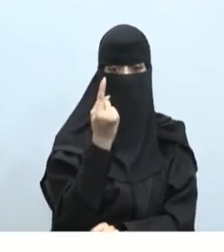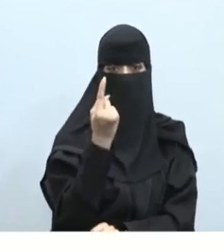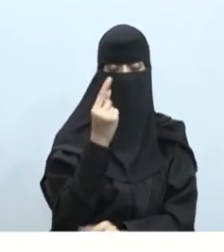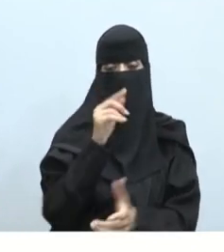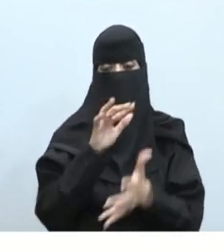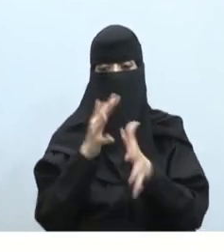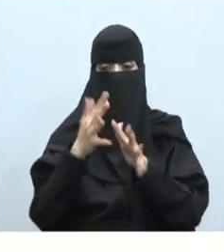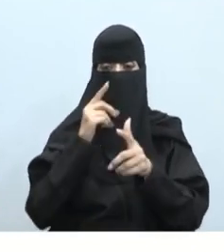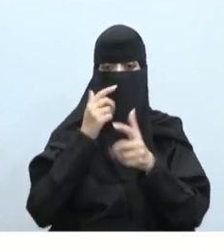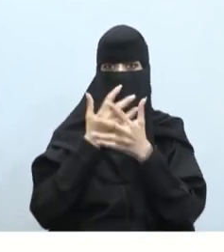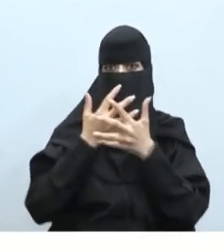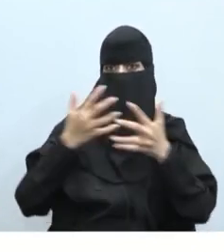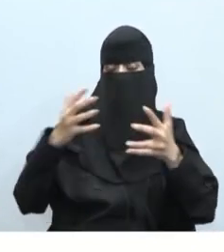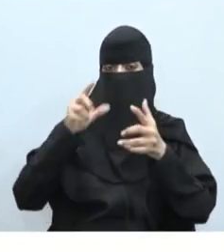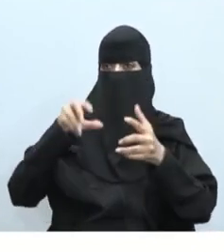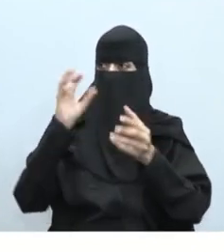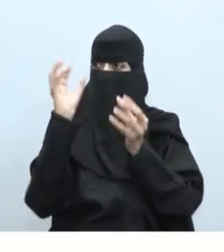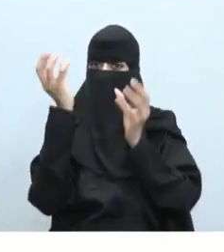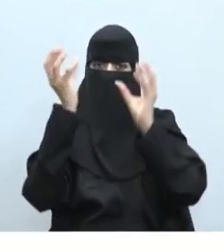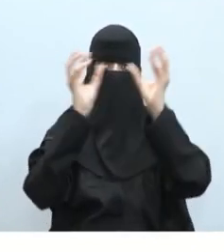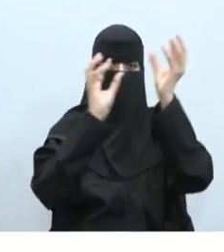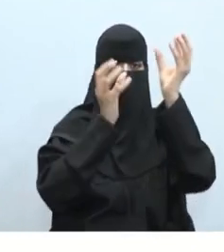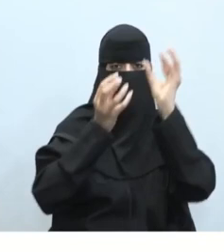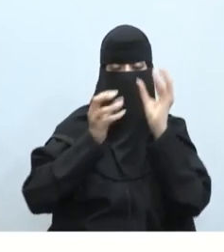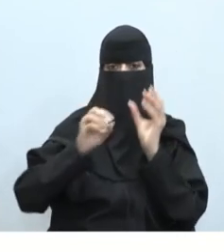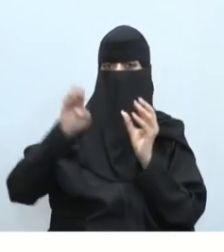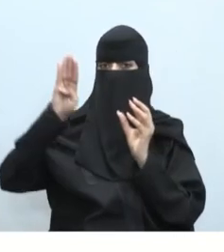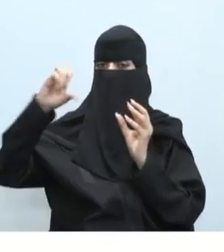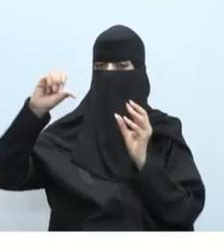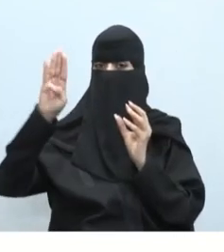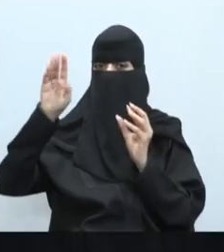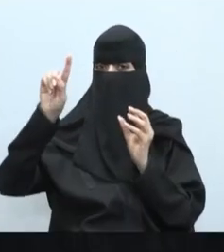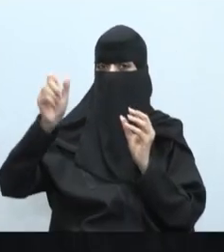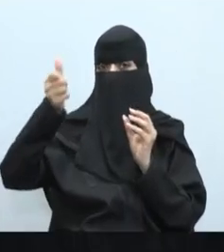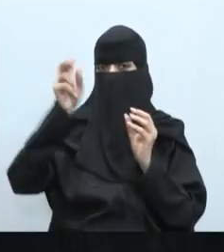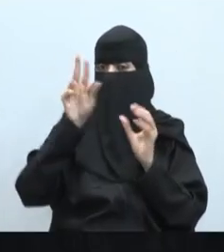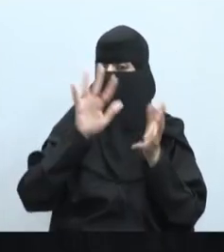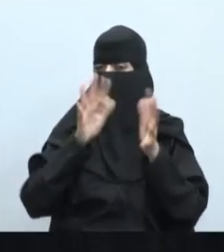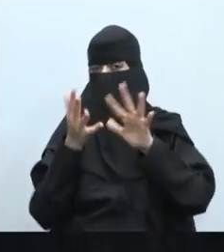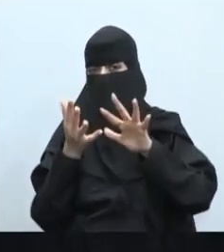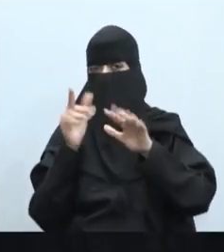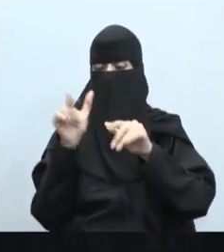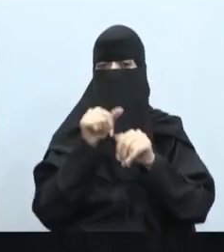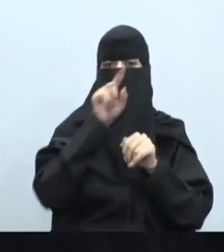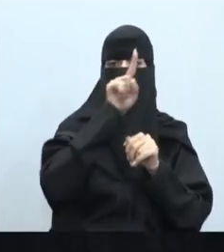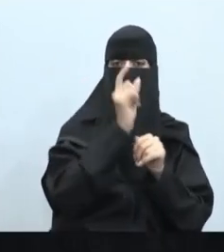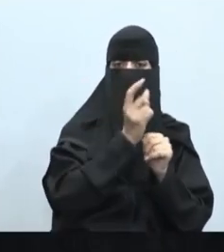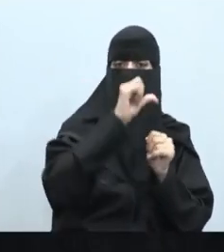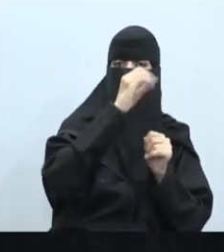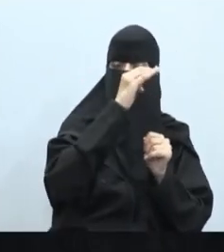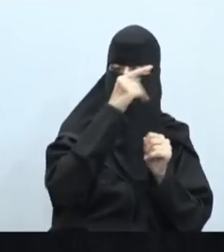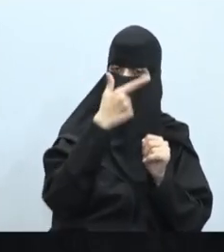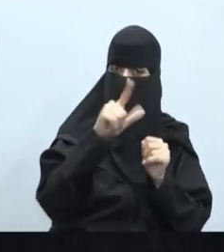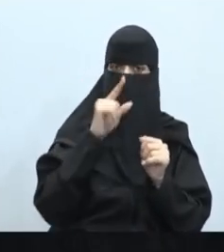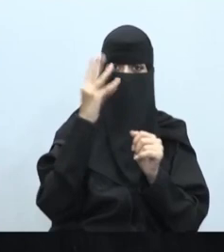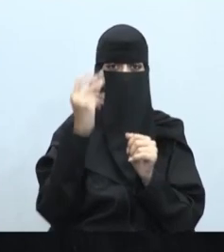ممتازين بالكوكبات ولها مسمى اخر دار جبناه وبنات الطلاب ممتازين بالبروج عدد